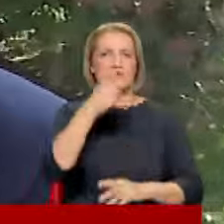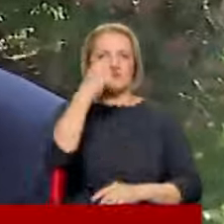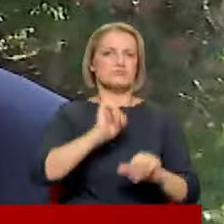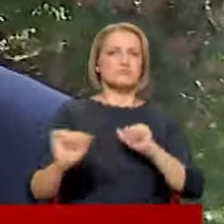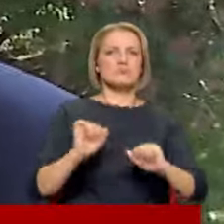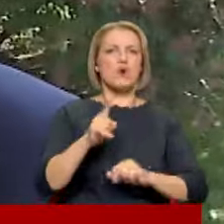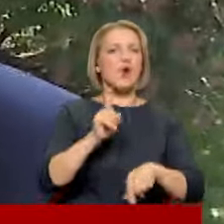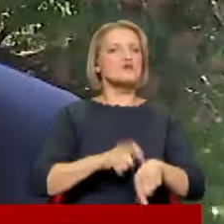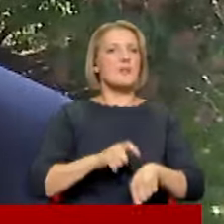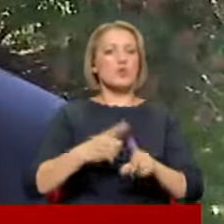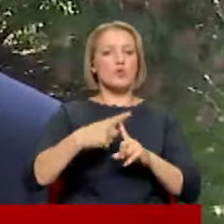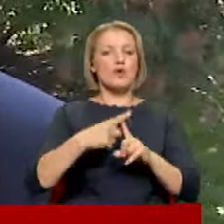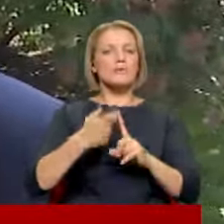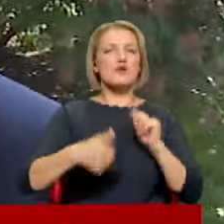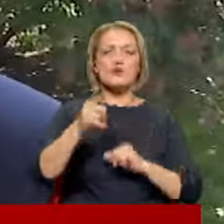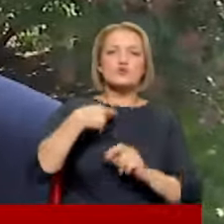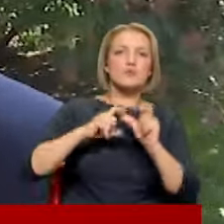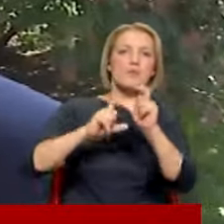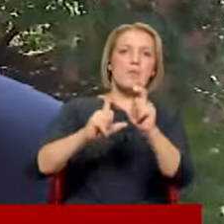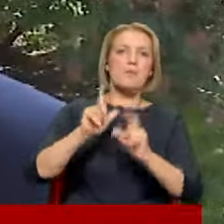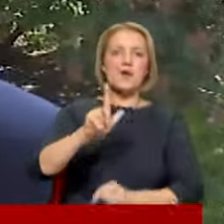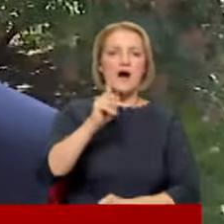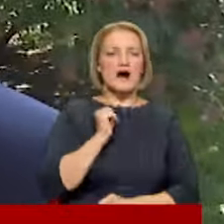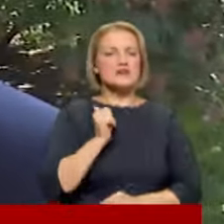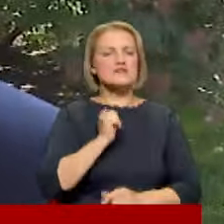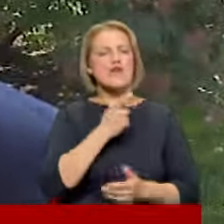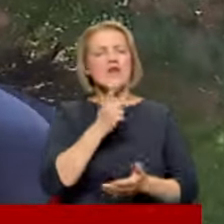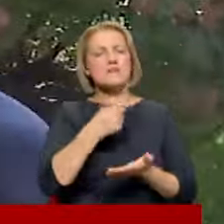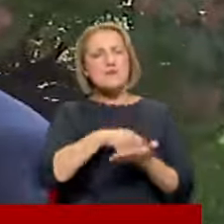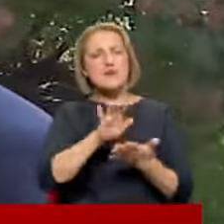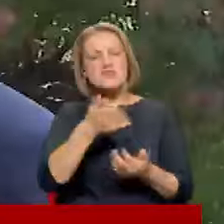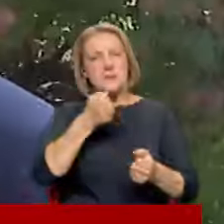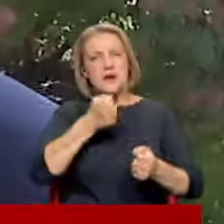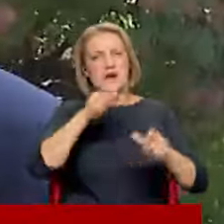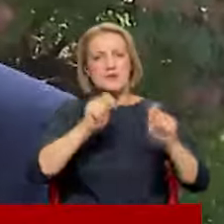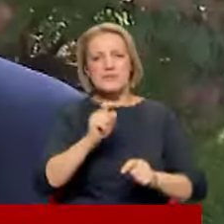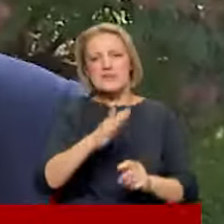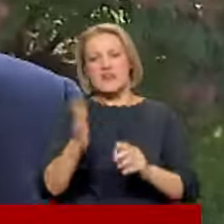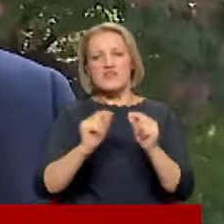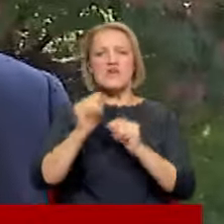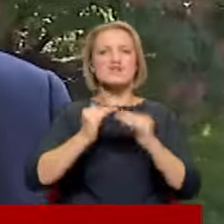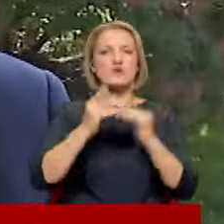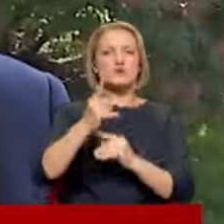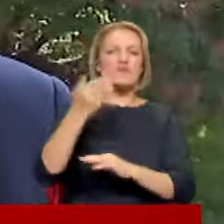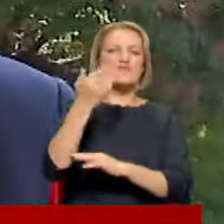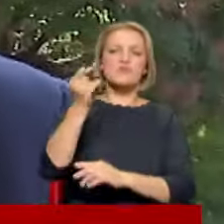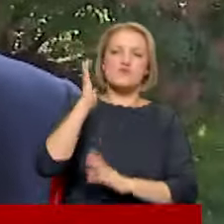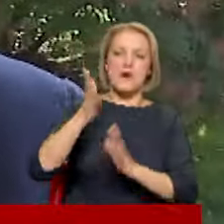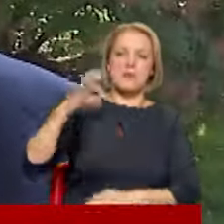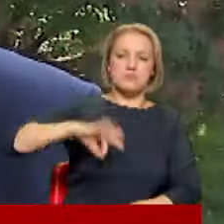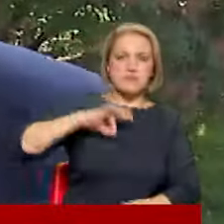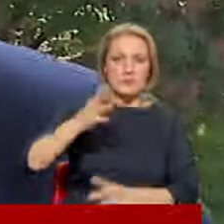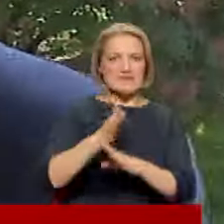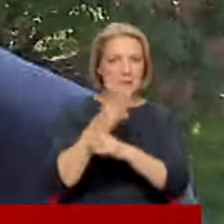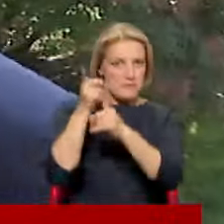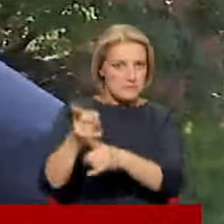kızdırdı. O zaman TÜİK Başkanı'na şunu sormak lazım. Asgari ücreti niye baskılıyorsunuz kardeşim? Siz bir taraftan enflasyona şirketlerin çok para kazanması yol açar